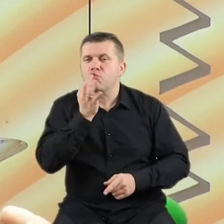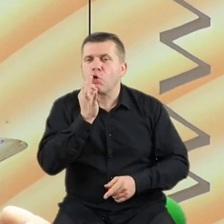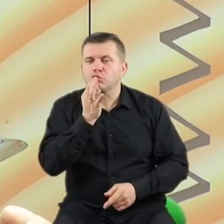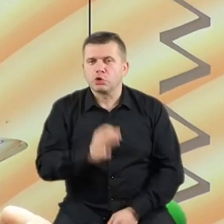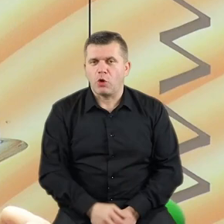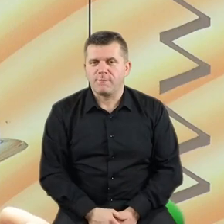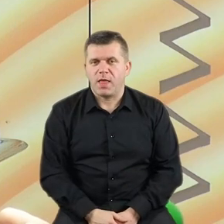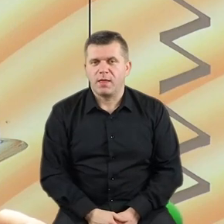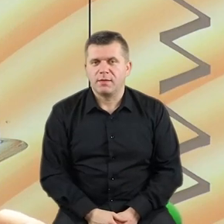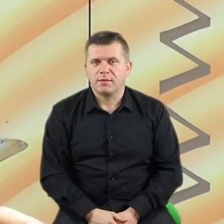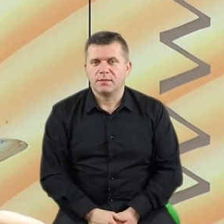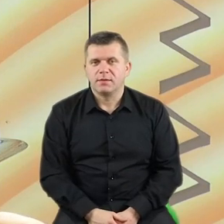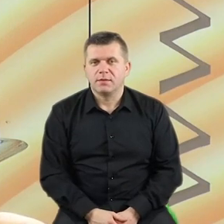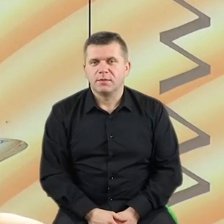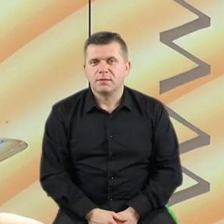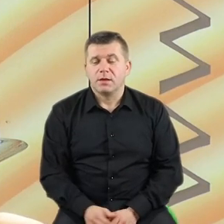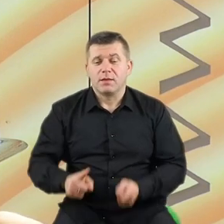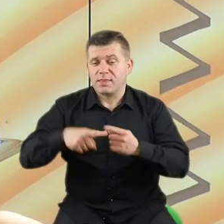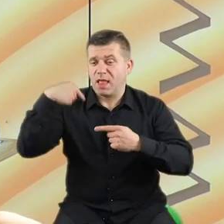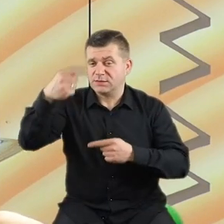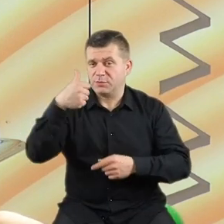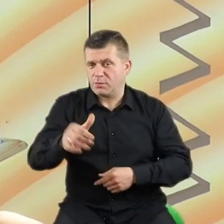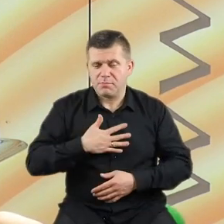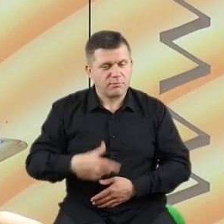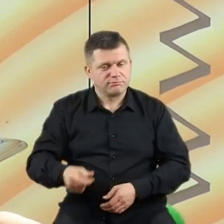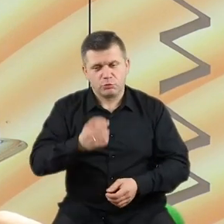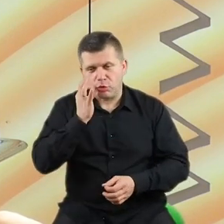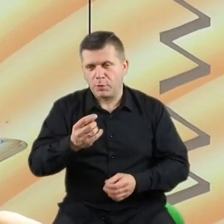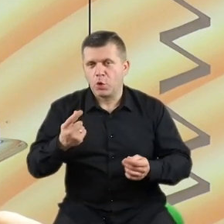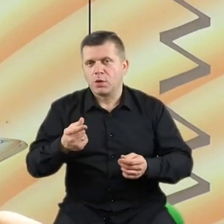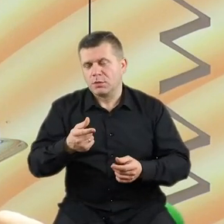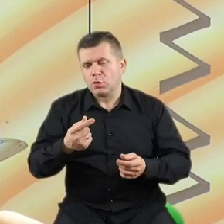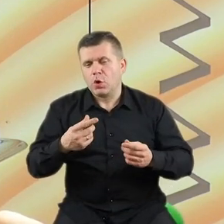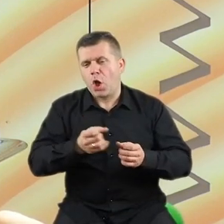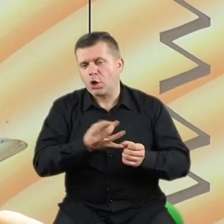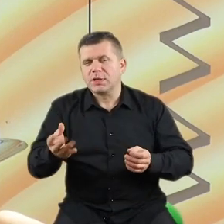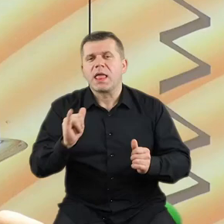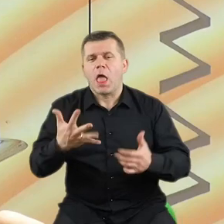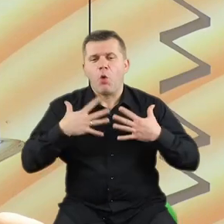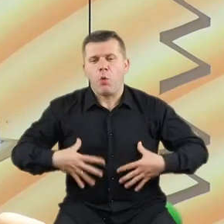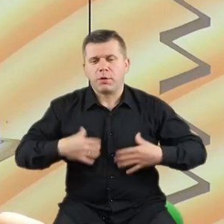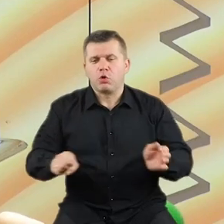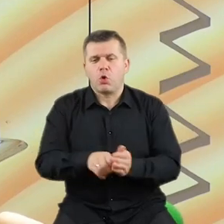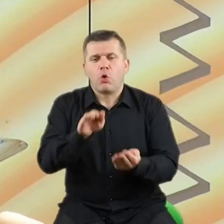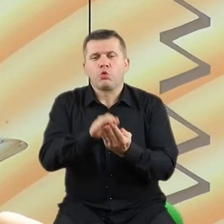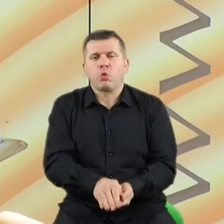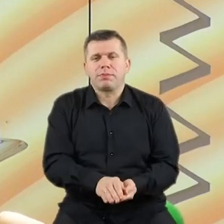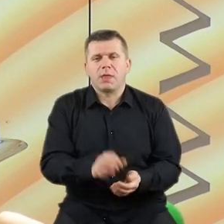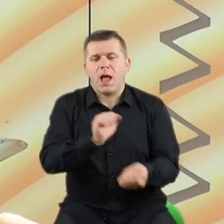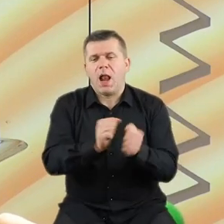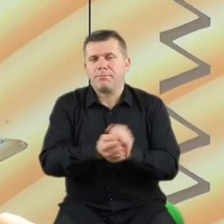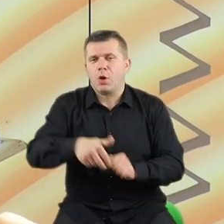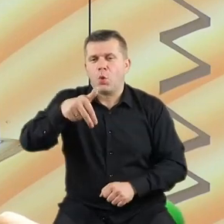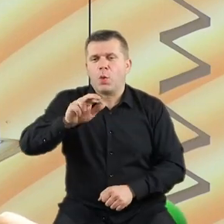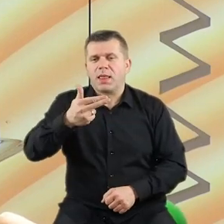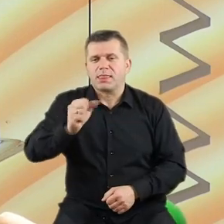na słowo młodzieżowe. A w przyszłym tygodniu mamy fantastyczny odcinek, jak się ubrać do trumny, więc albo do urny,